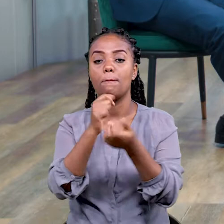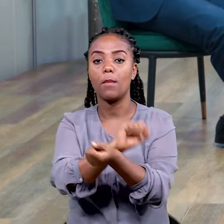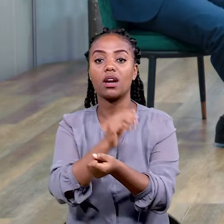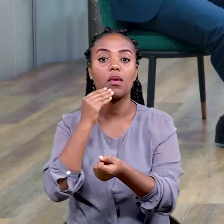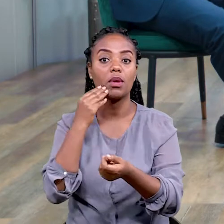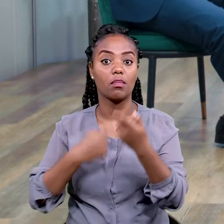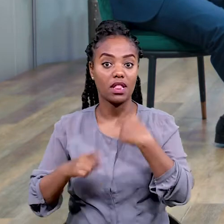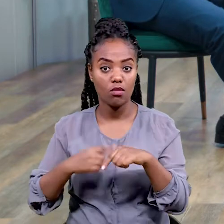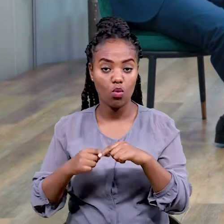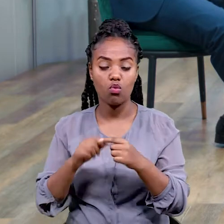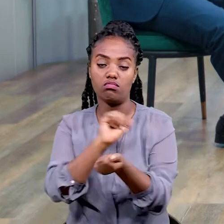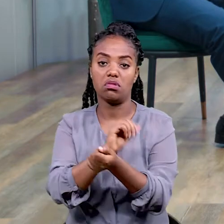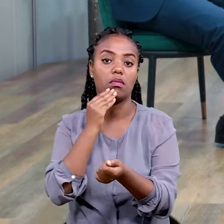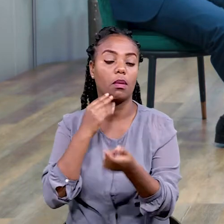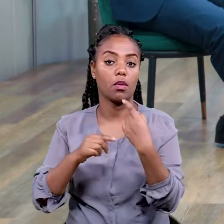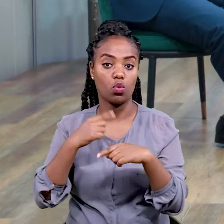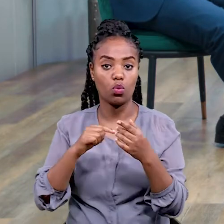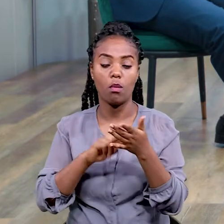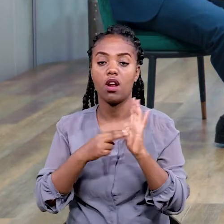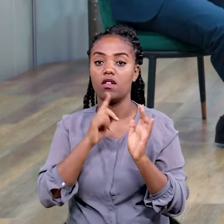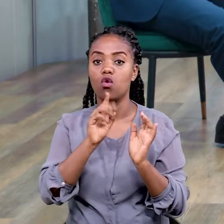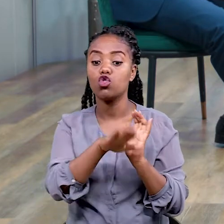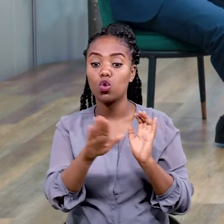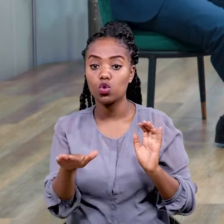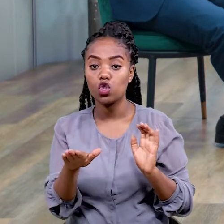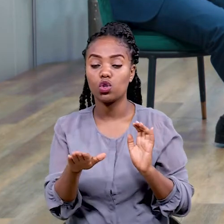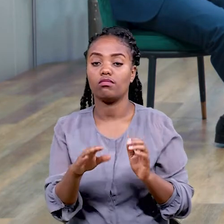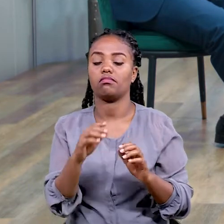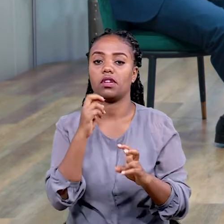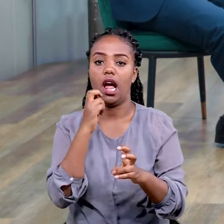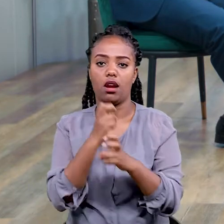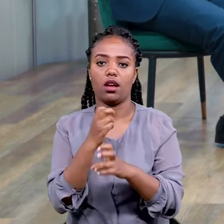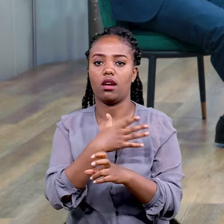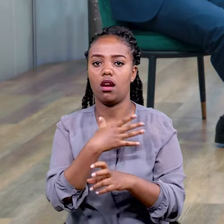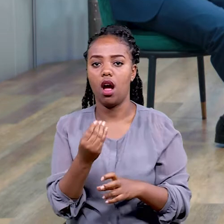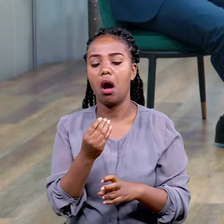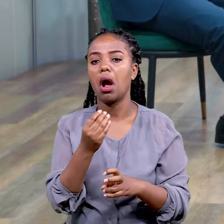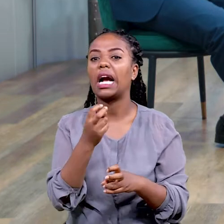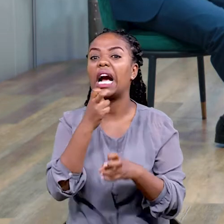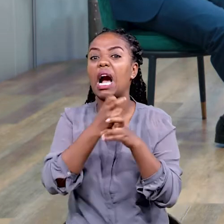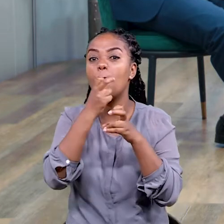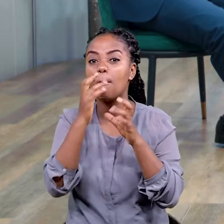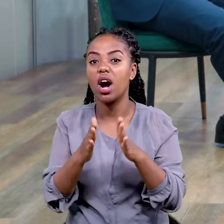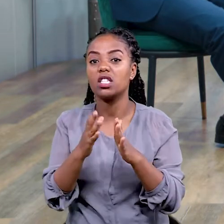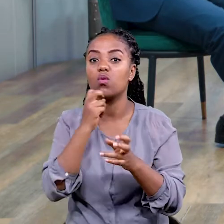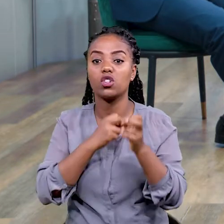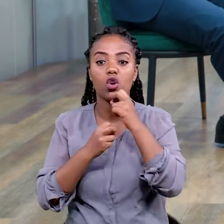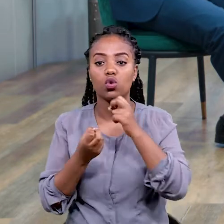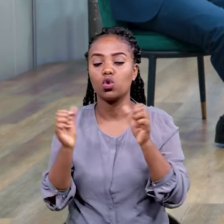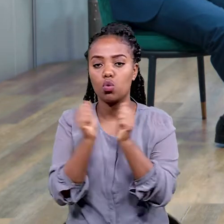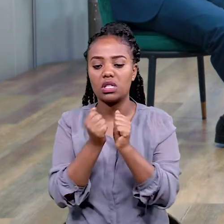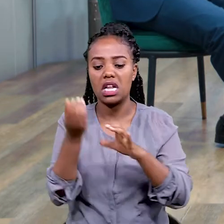ወደ እስር ቤት ከመጡ ማለት ነው እነዚህ ልጆች ከአደገኛ እና ከባድ ወንጀለኞች እንዳይቀላቀሉ